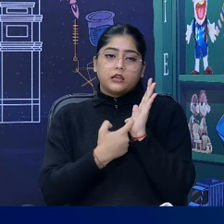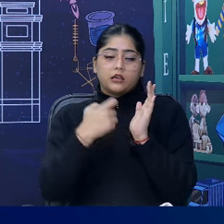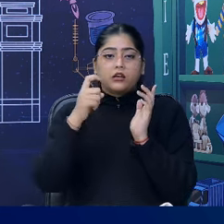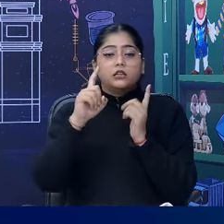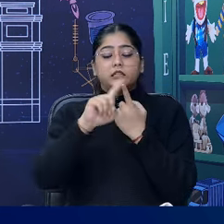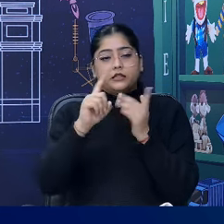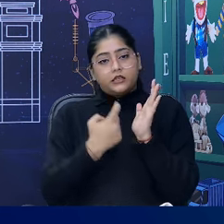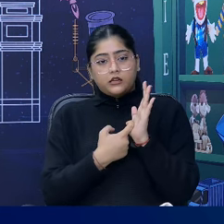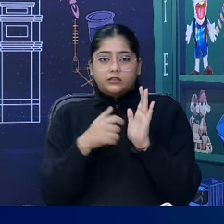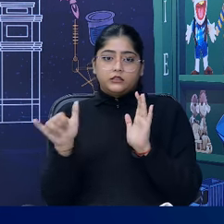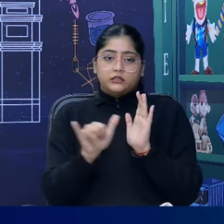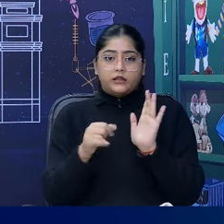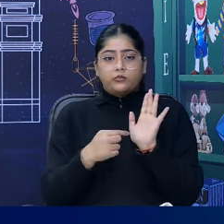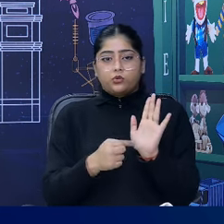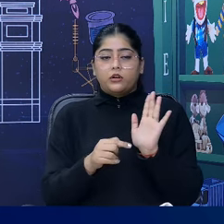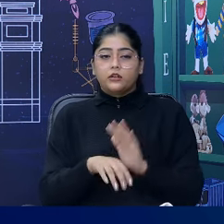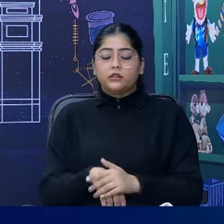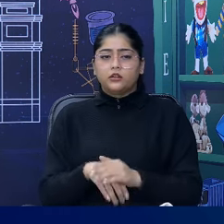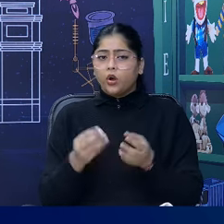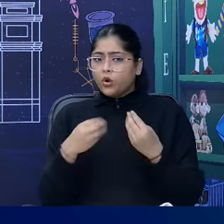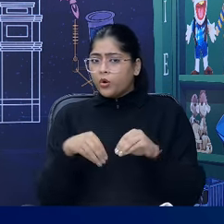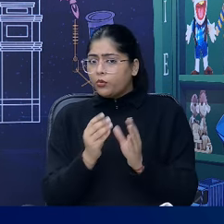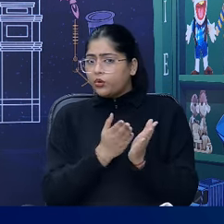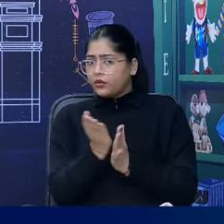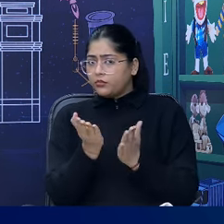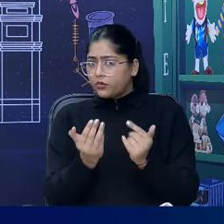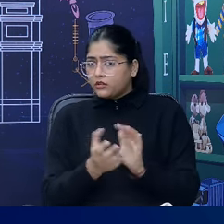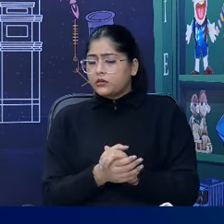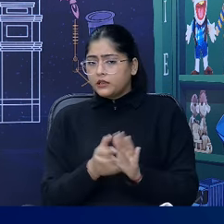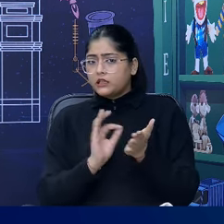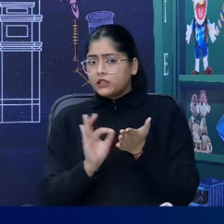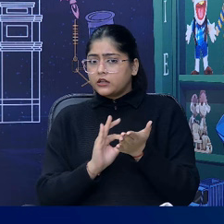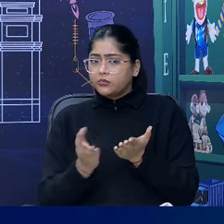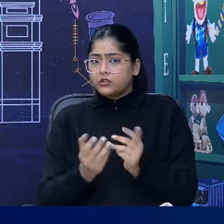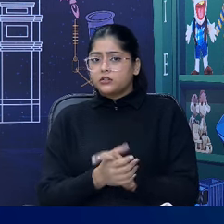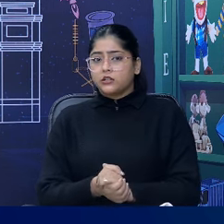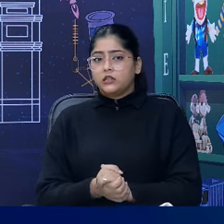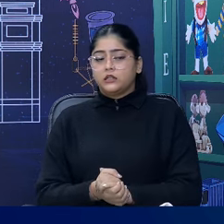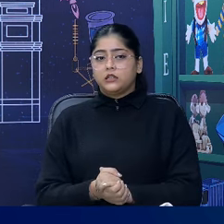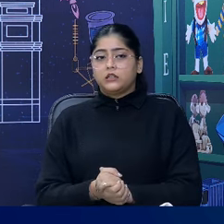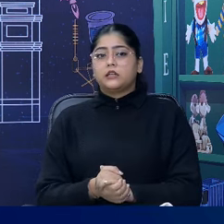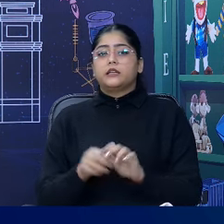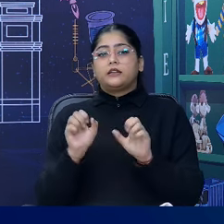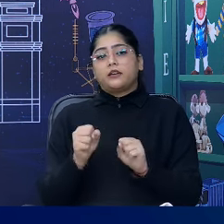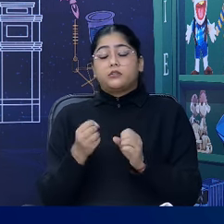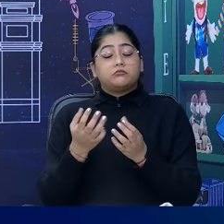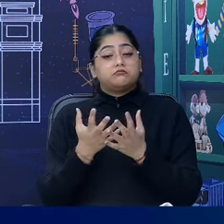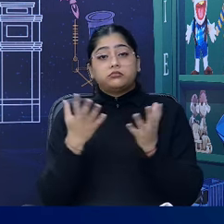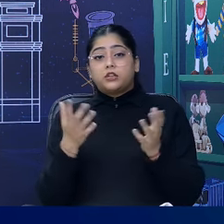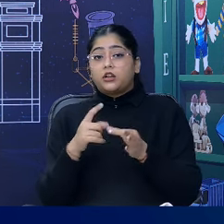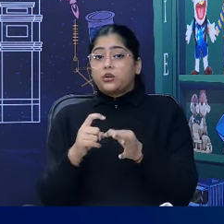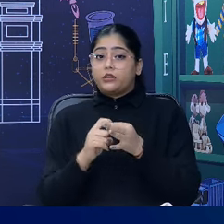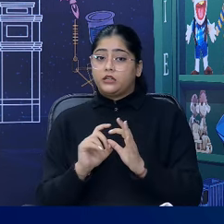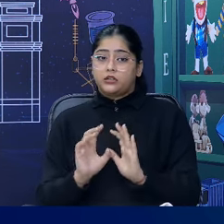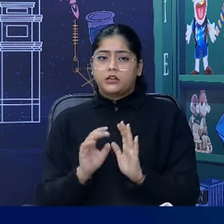है इन सेट्स को लिखने का, आप सोचिए. बिल्कुल, ये तो एक बहुत बड़ा क्वेश्चन है कि रोस्टर फॉर्म तो